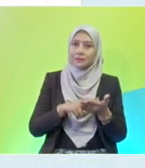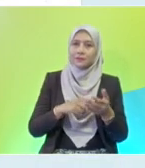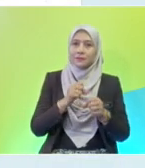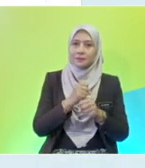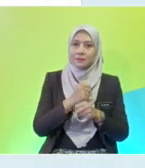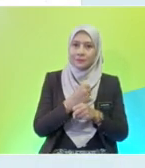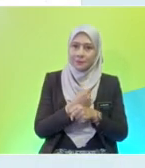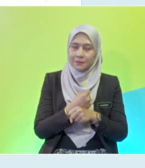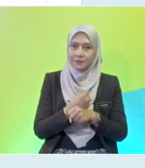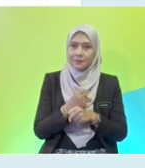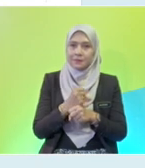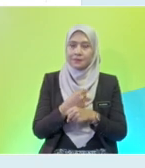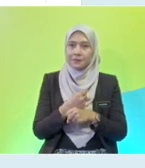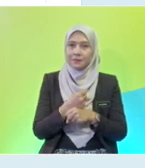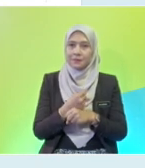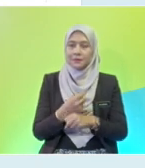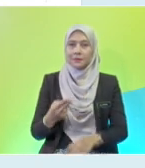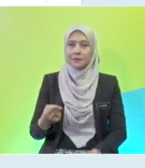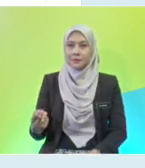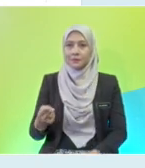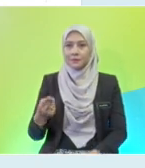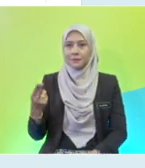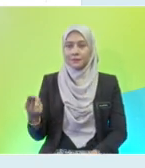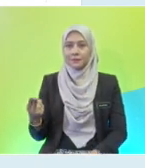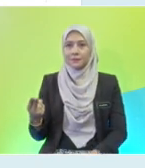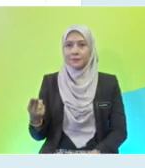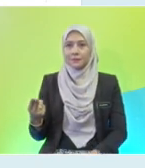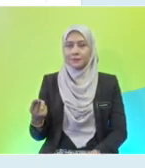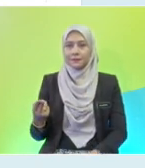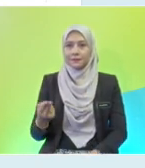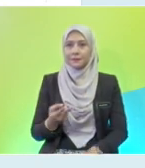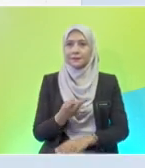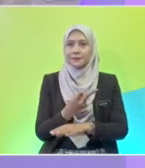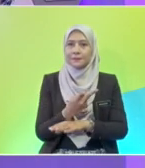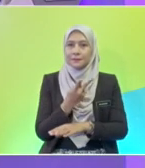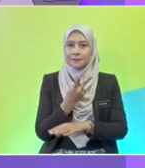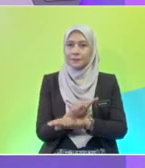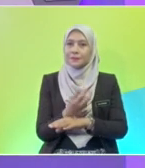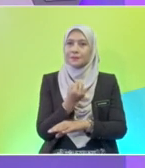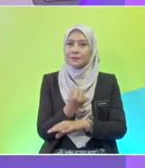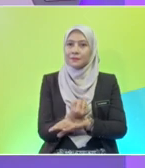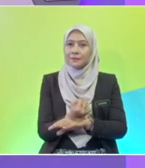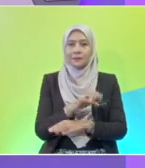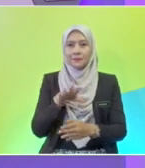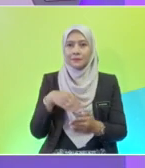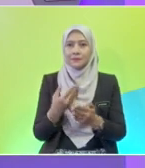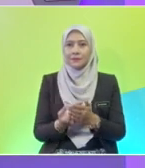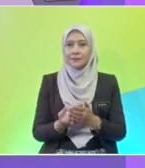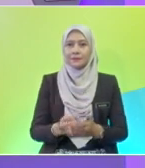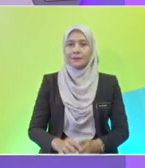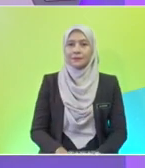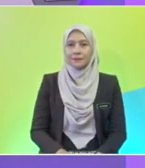itu separuh logam puding itu bukan logam jadi bila kita tahu kedudukannya walaupun kita tak dapat ataupun tak nampak